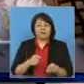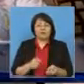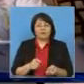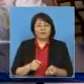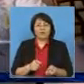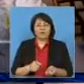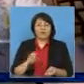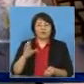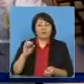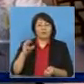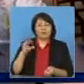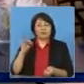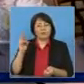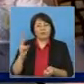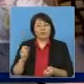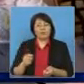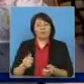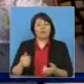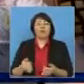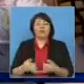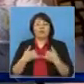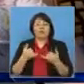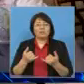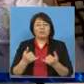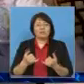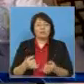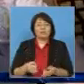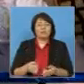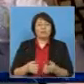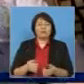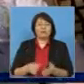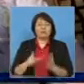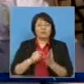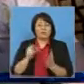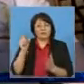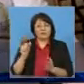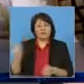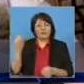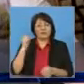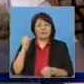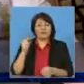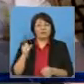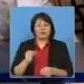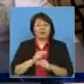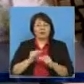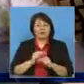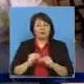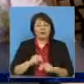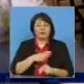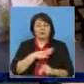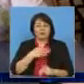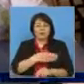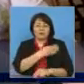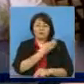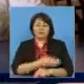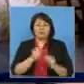Арсентьевичу, нашему знаменитому в прошлом борцу и именитому тренеру, который воспитал целую плеяду признанных во всем мире палуанов.